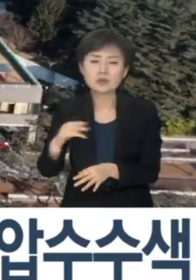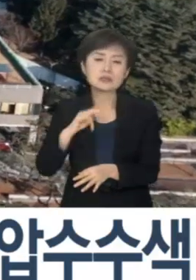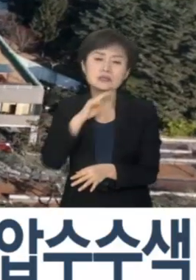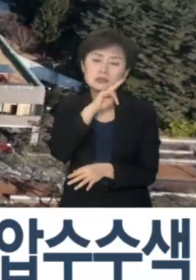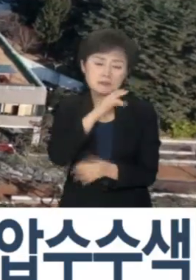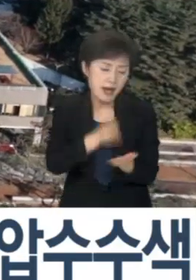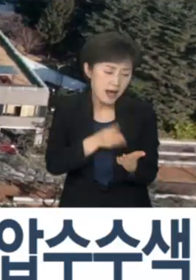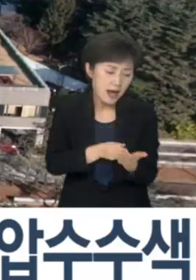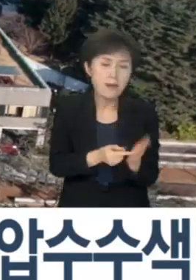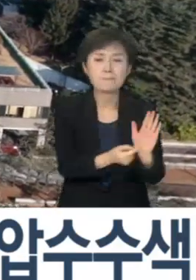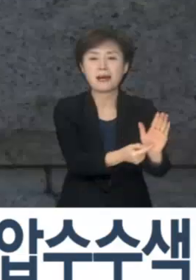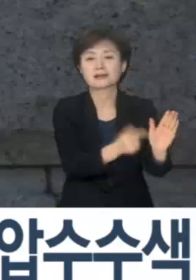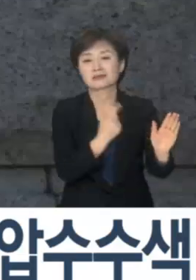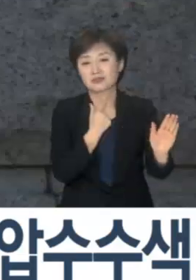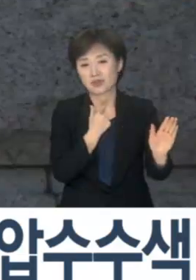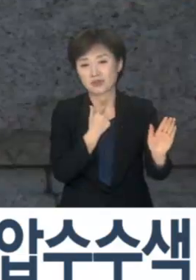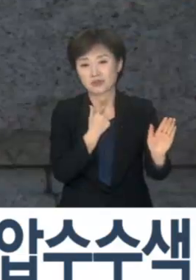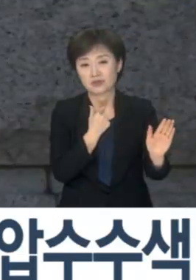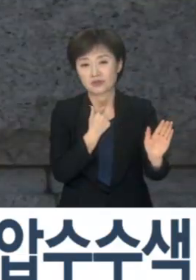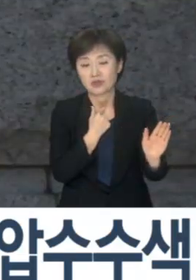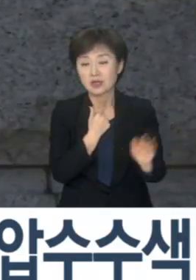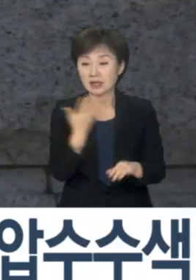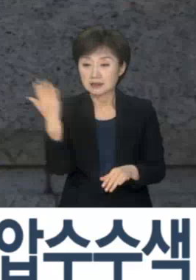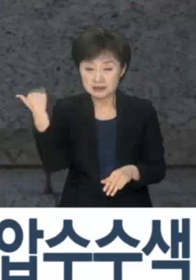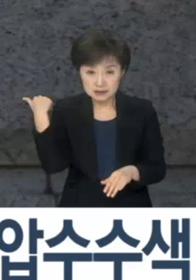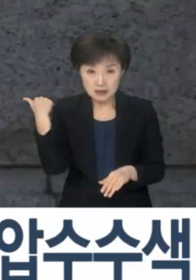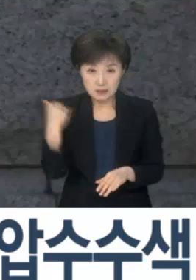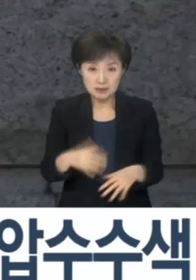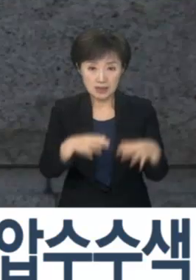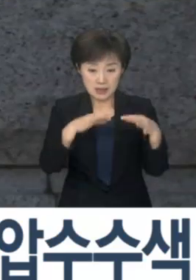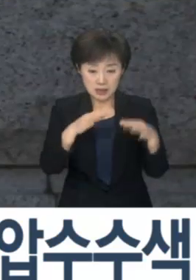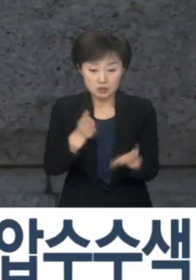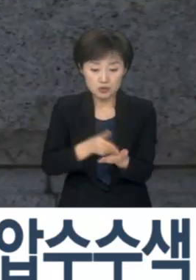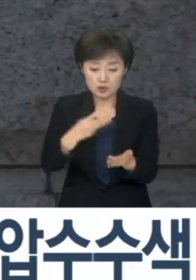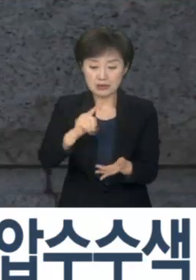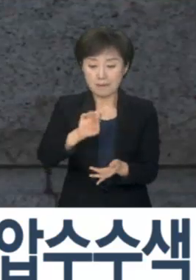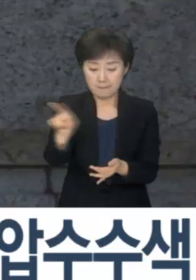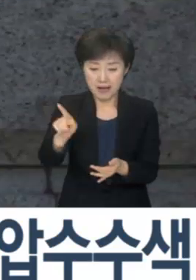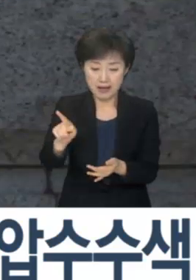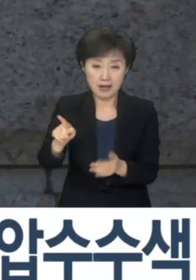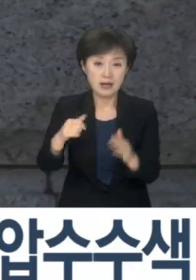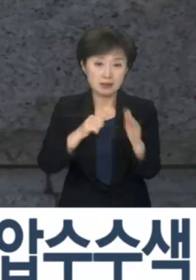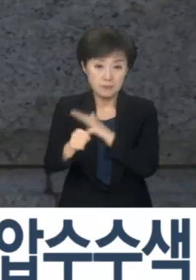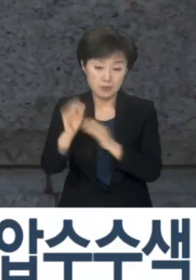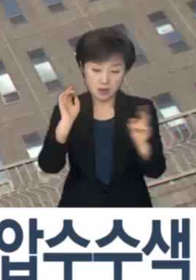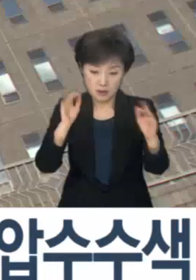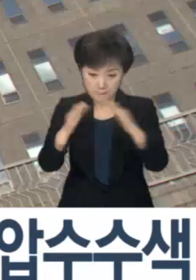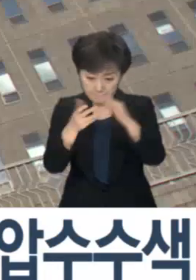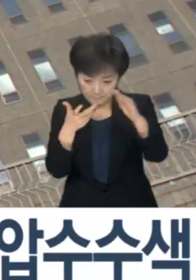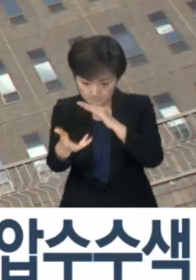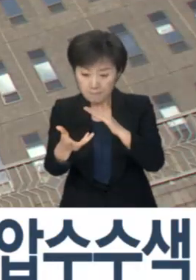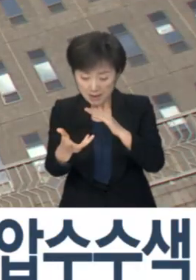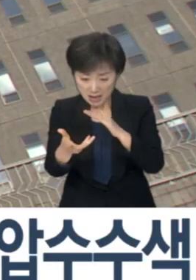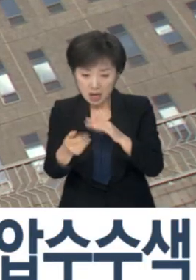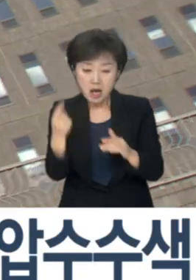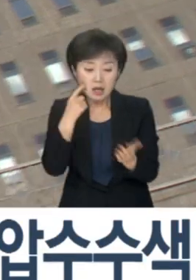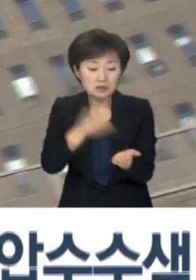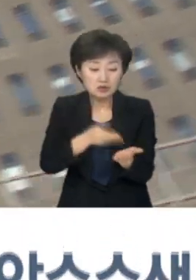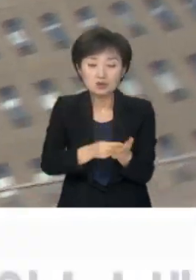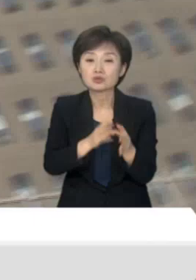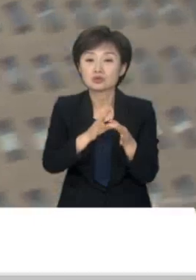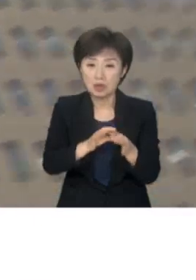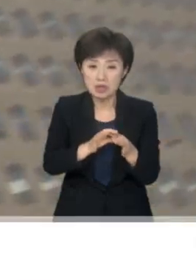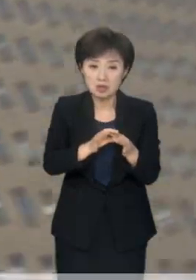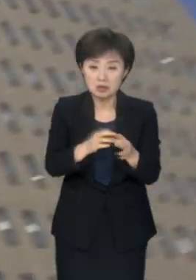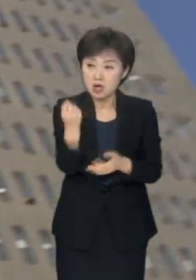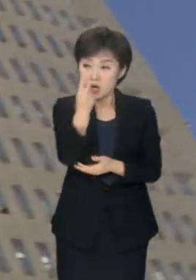제기한 바 있습니다 검찰은 지난 6일 김용 뉴스타파 대표를 압수수색하는 등 허위보도 의혹과 관련해